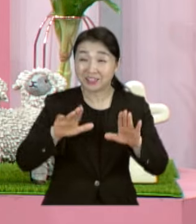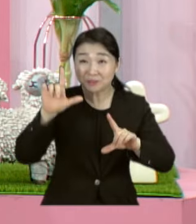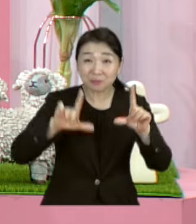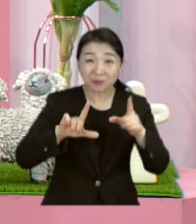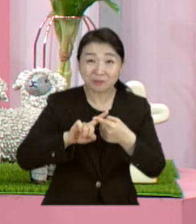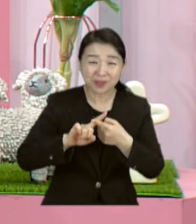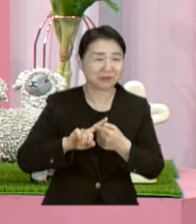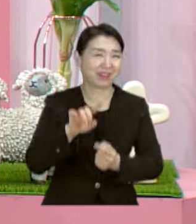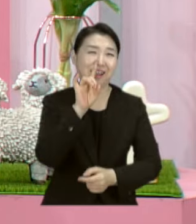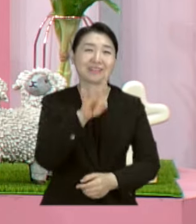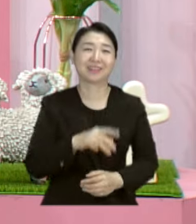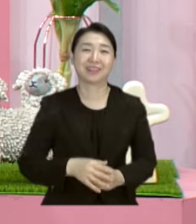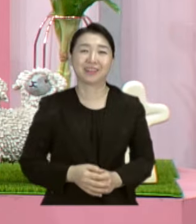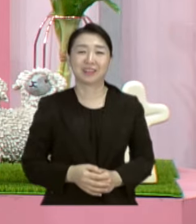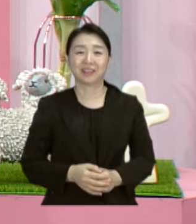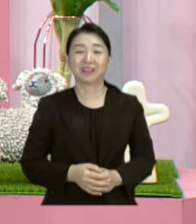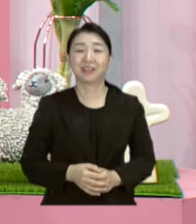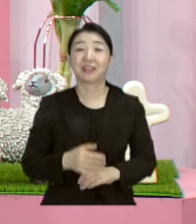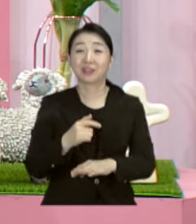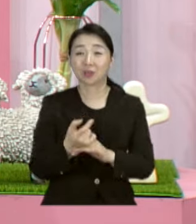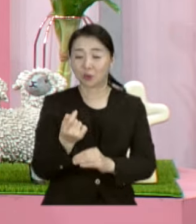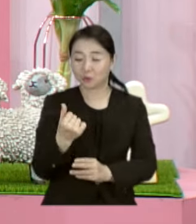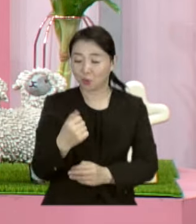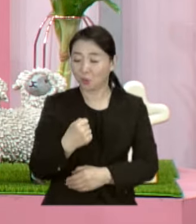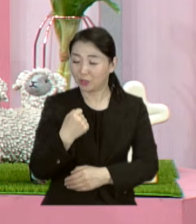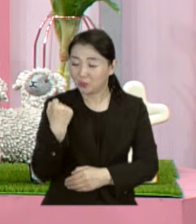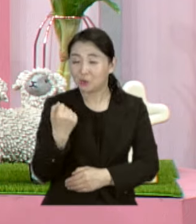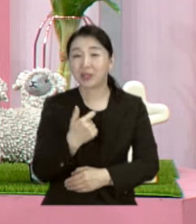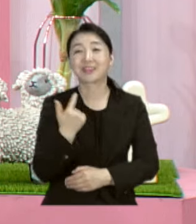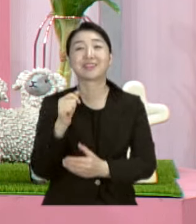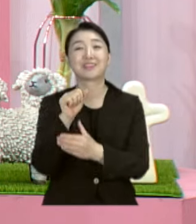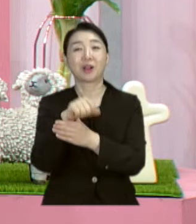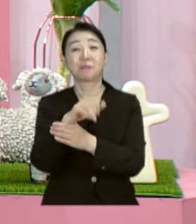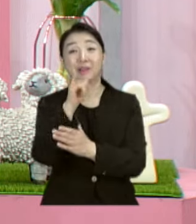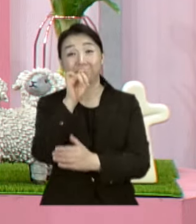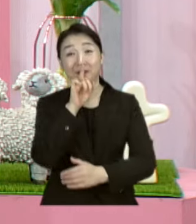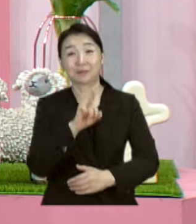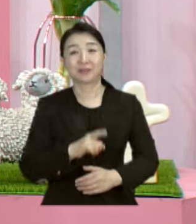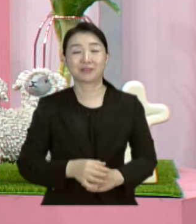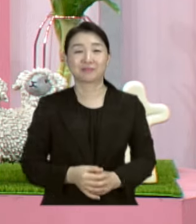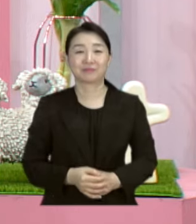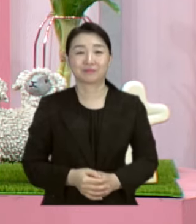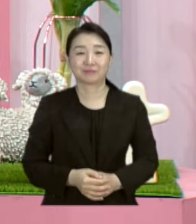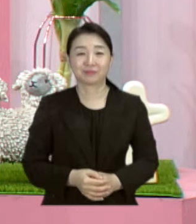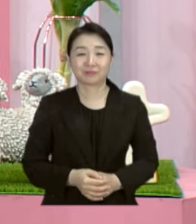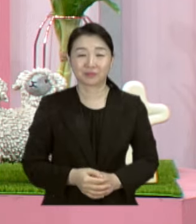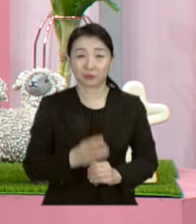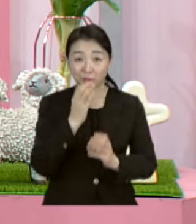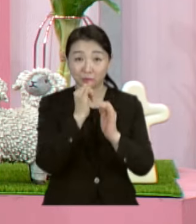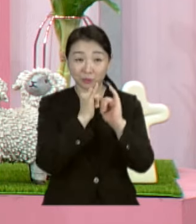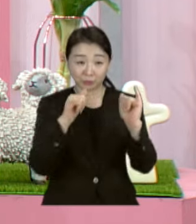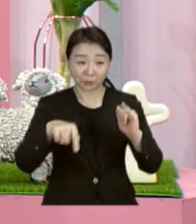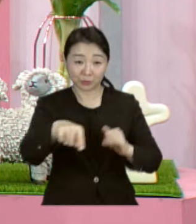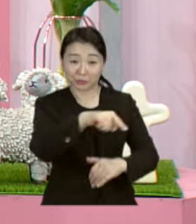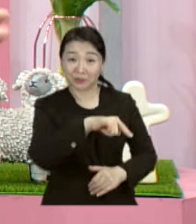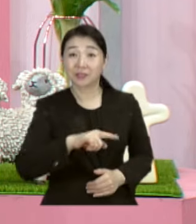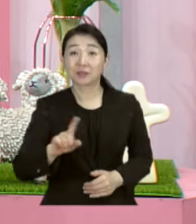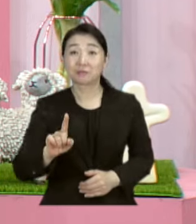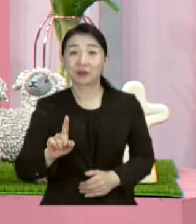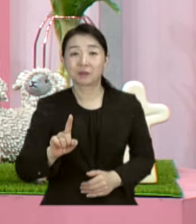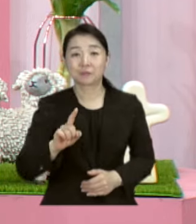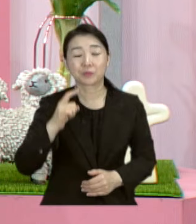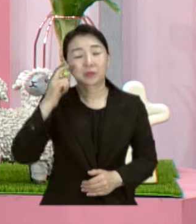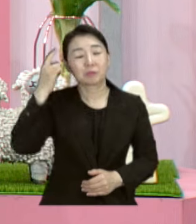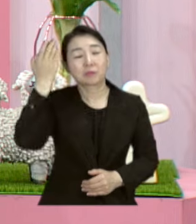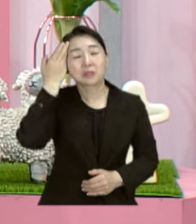만약에 안 갔으면 거부했으면 네. 오늘의 저는 존재했겠습니까? 그래서 제가 작은 순종이 큰 열매를